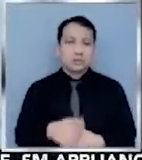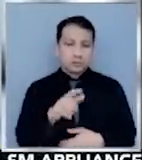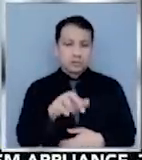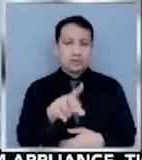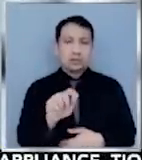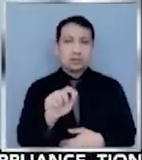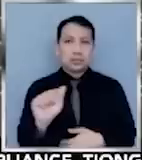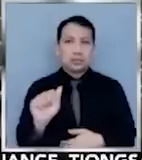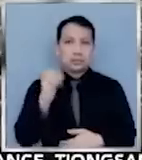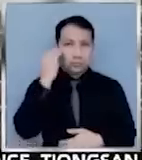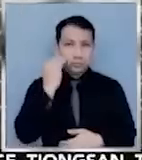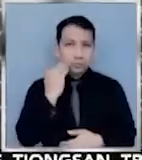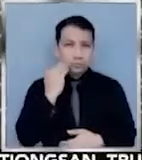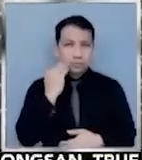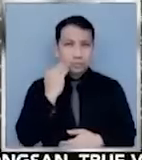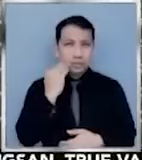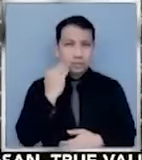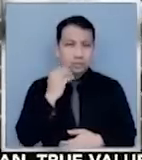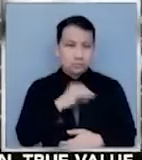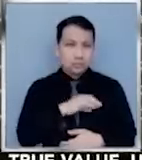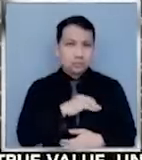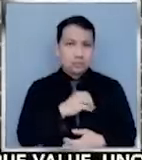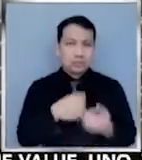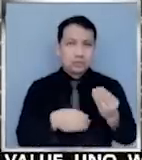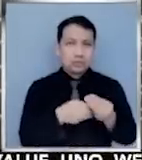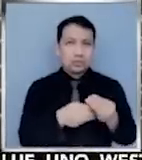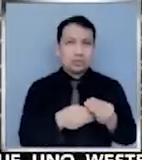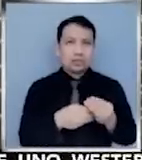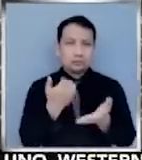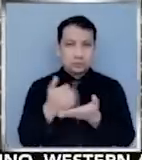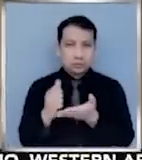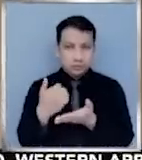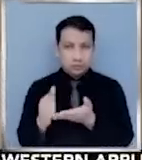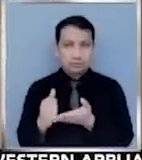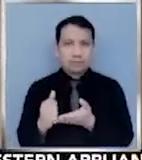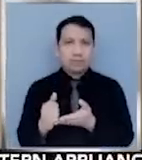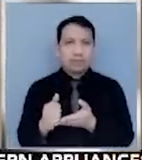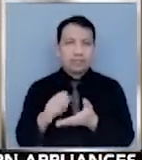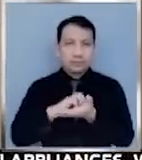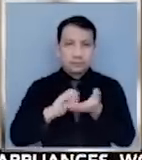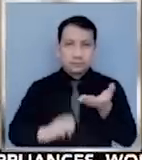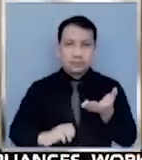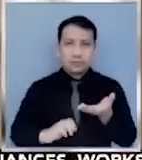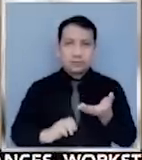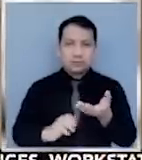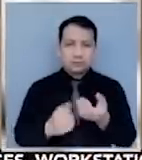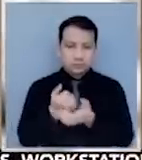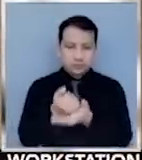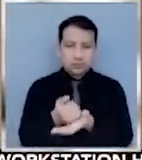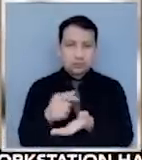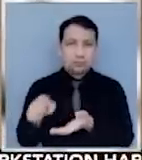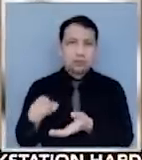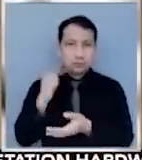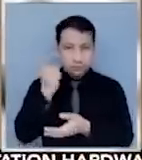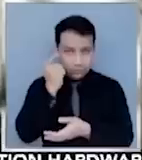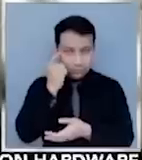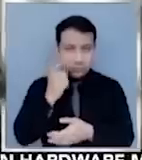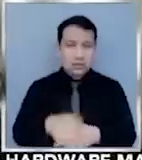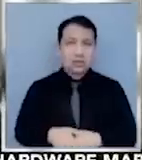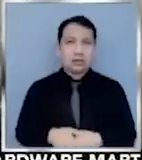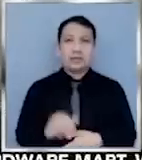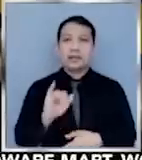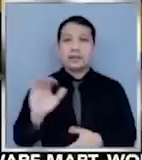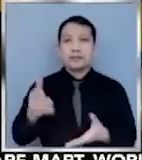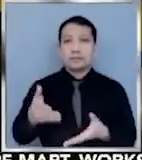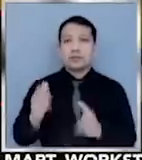ang kinikita ng LRT para sa operating expense nito. Mababawasan daw ang subsidy ang ginagastos ng pamahalaan kung papayagan ang